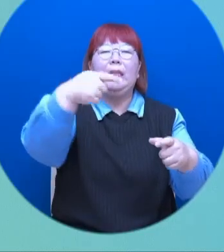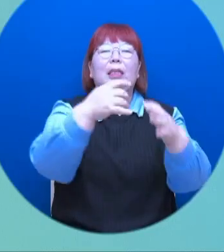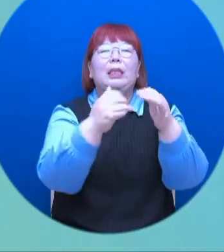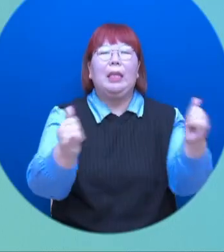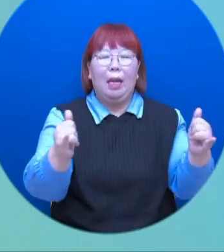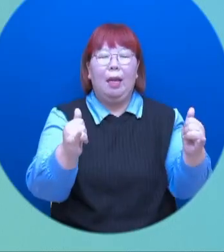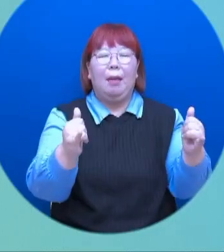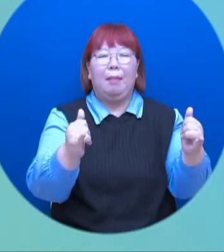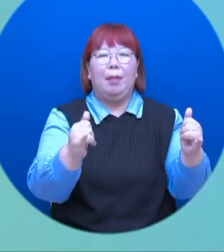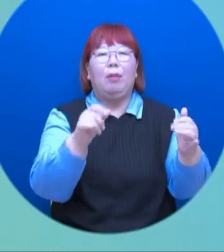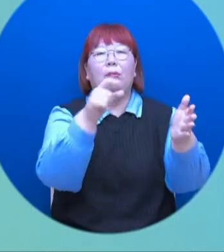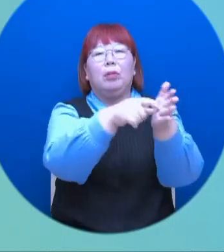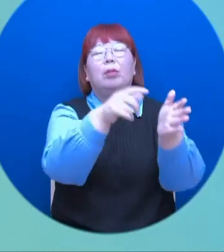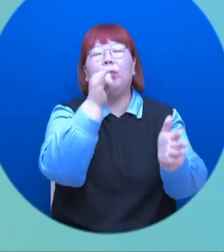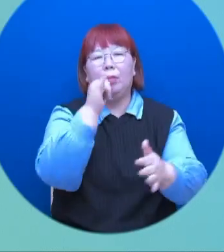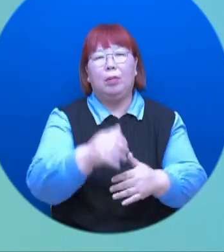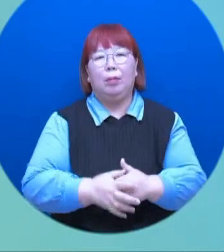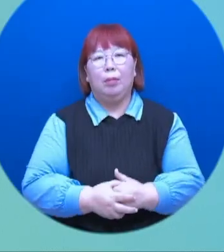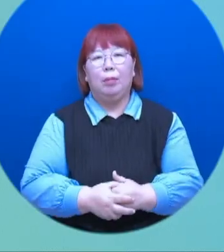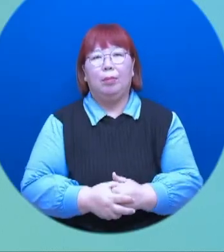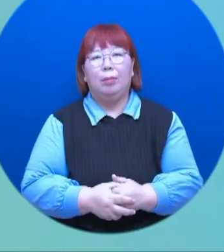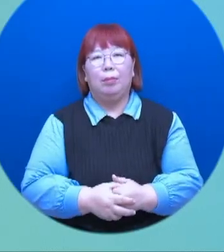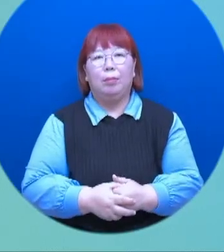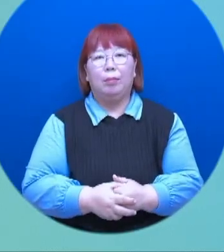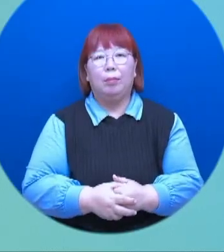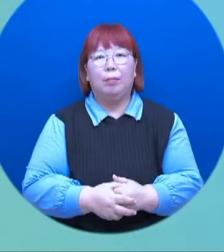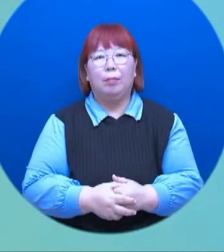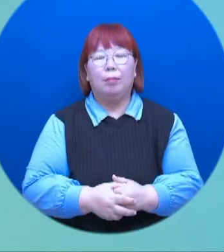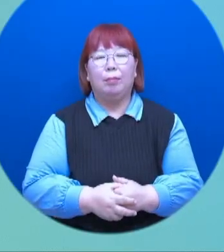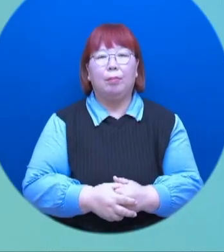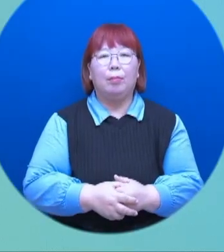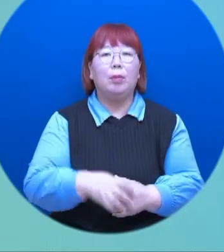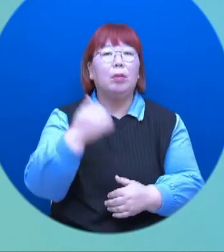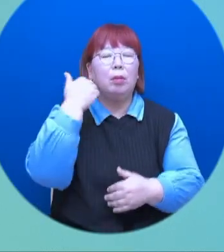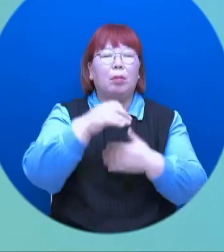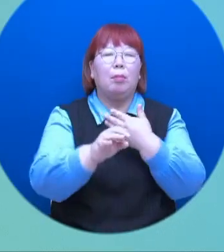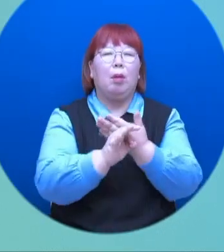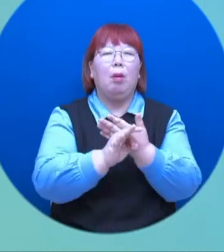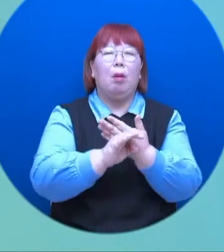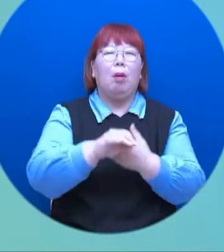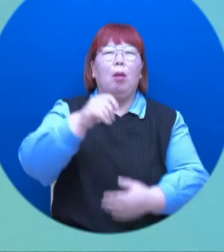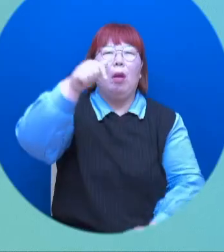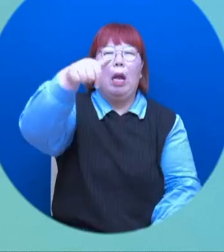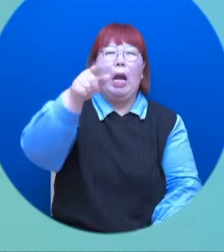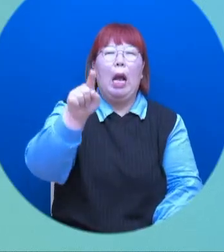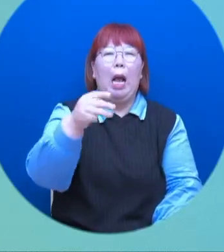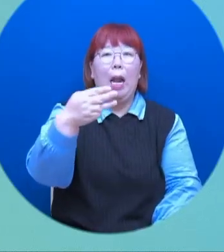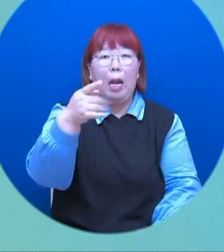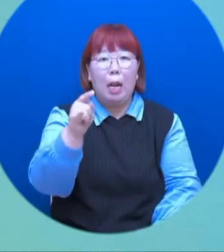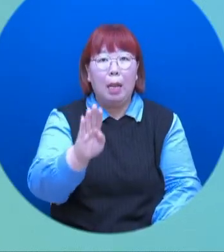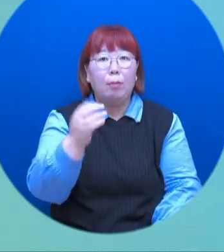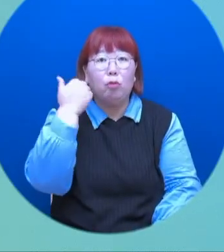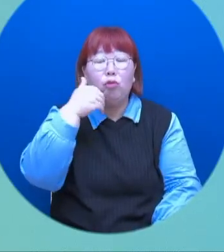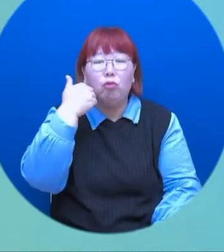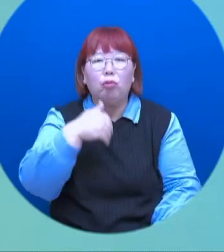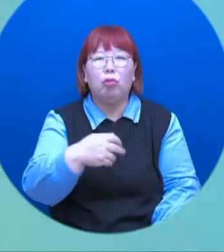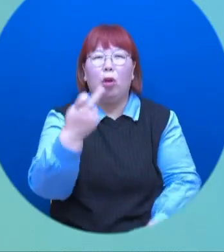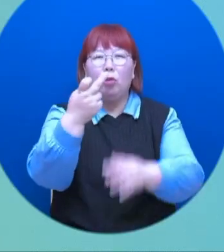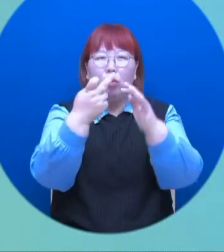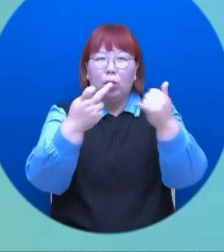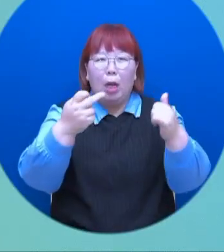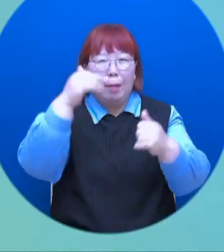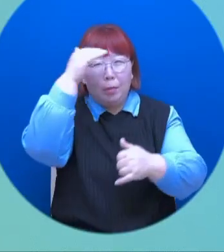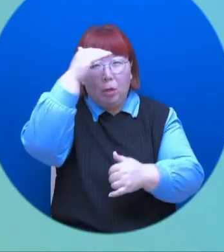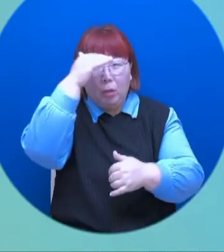말하고 있다 라고 말합니다. 그렇다면 갈렙은 누구다? 12명의 정탐꾼을 뽑을 때에